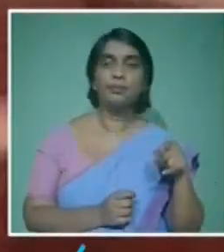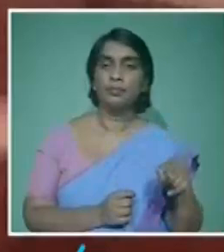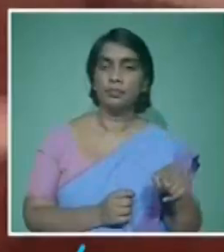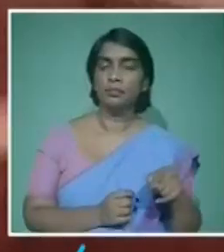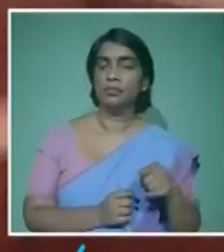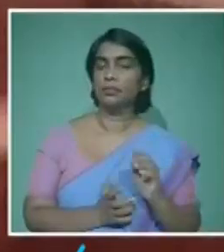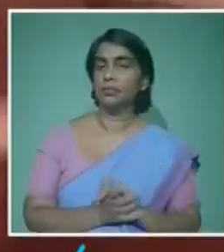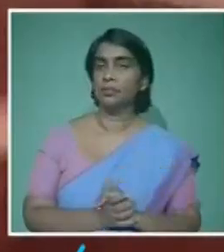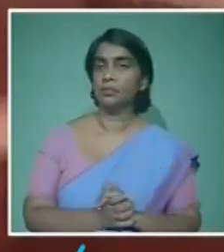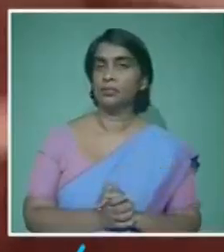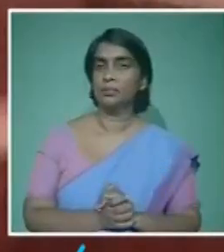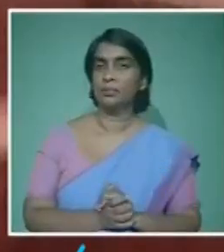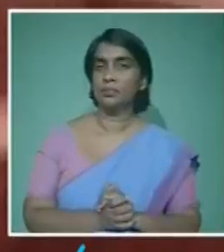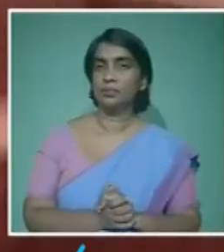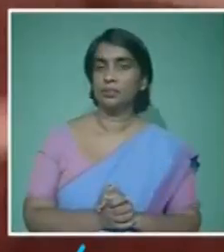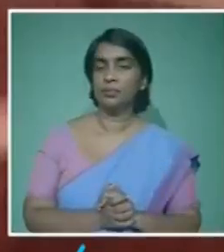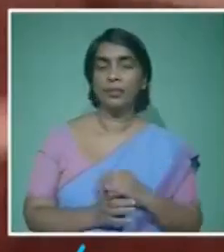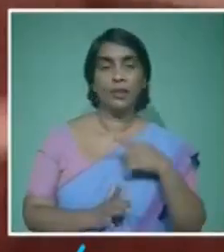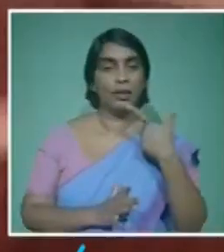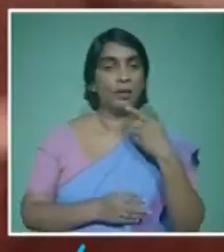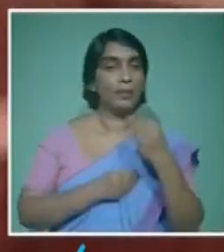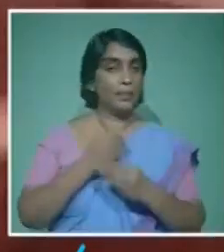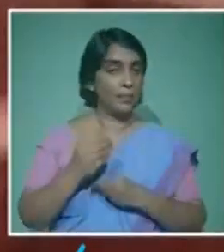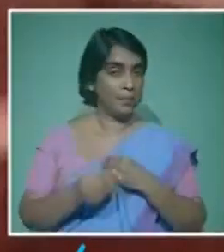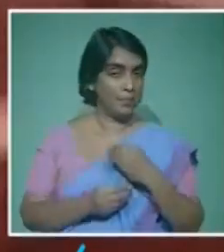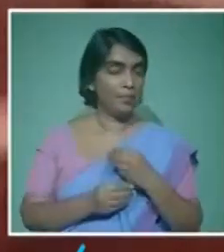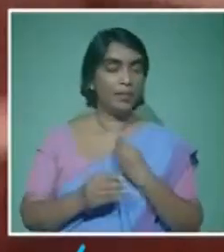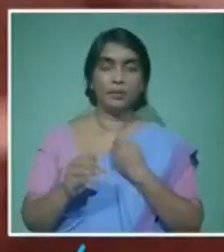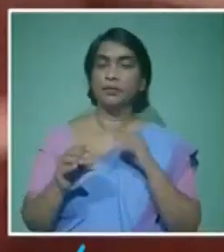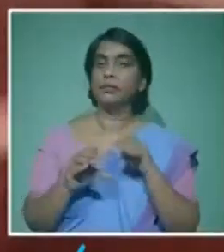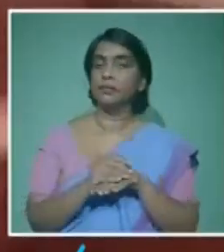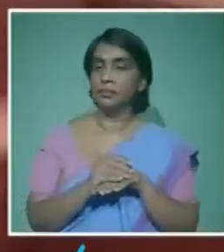வருடம் 9 மாதங்களில்